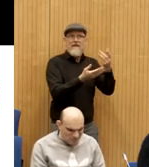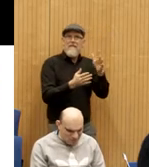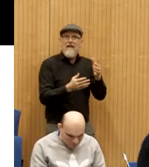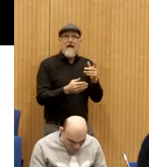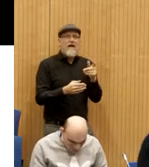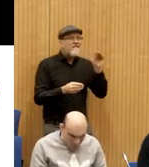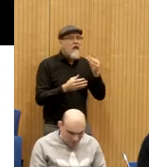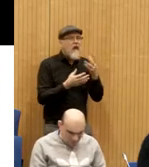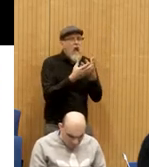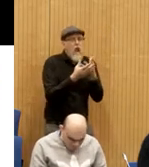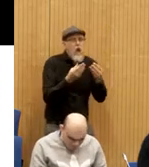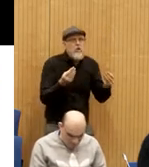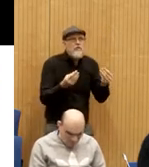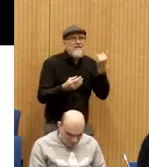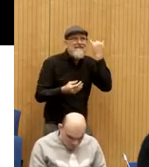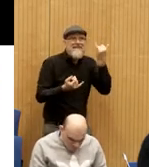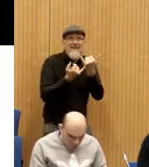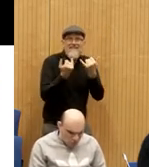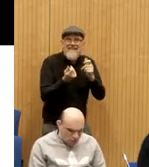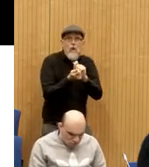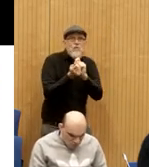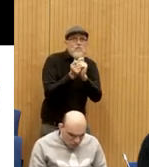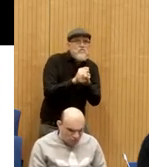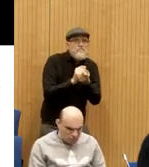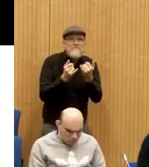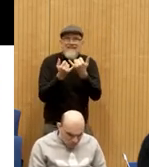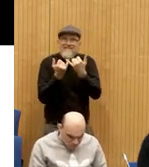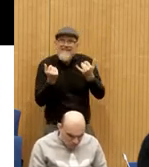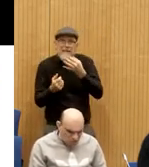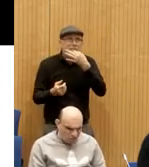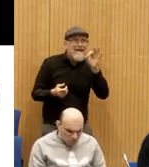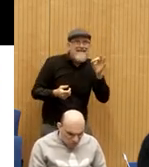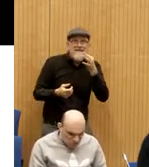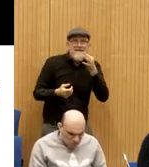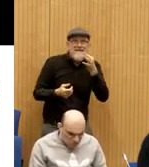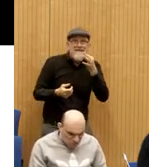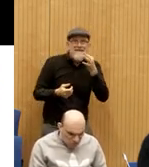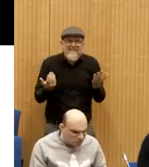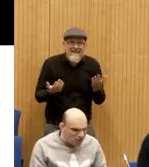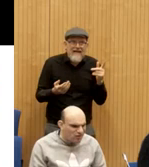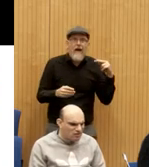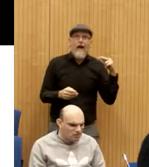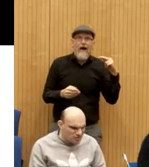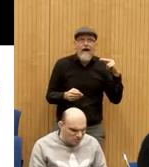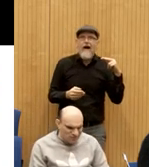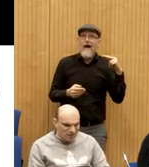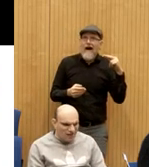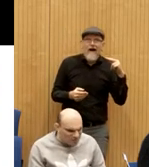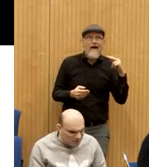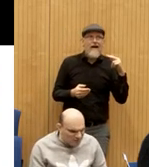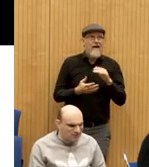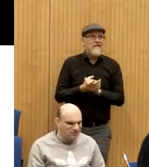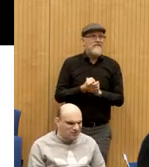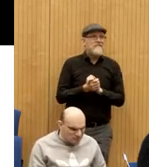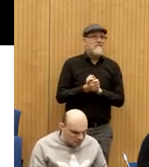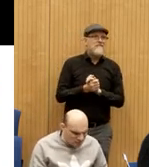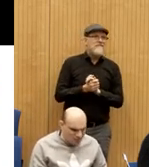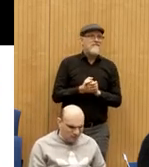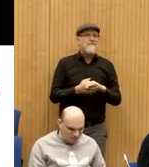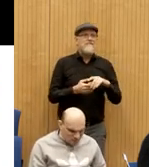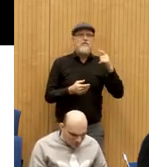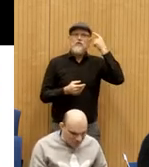Und aus welchen Fachbereichen kommen die Studierenden, mit denen du die Südstadt erkundest? Das sind soziale Arbeit, nennt sich